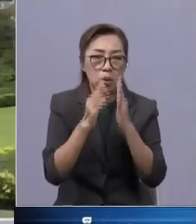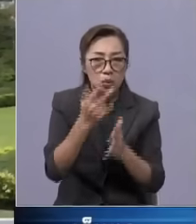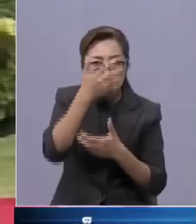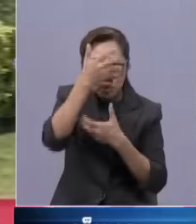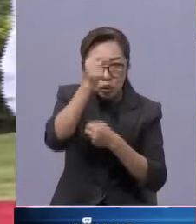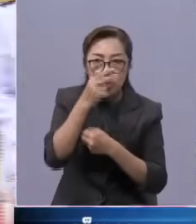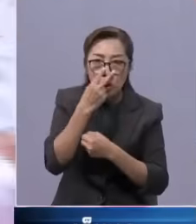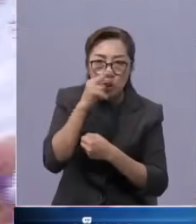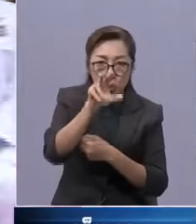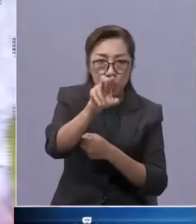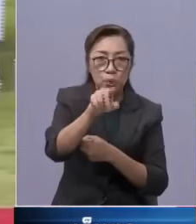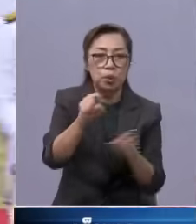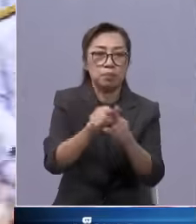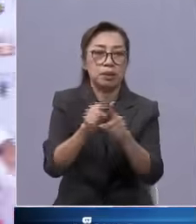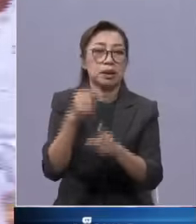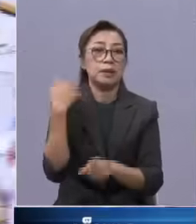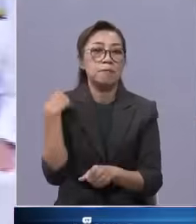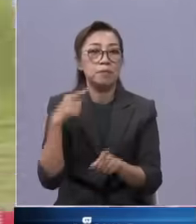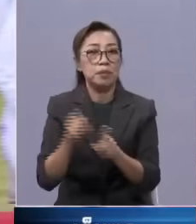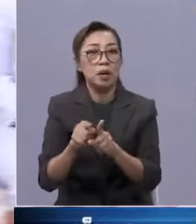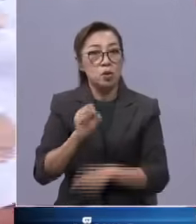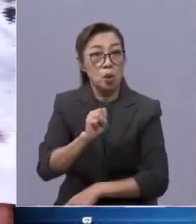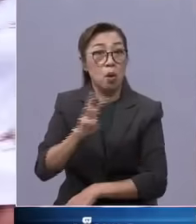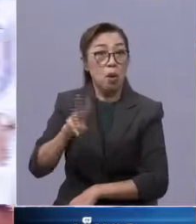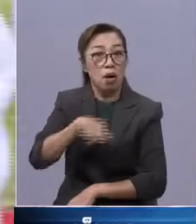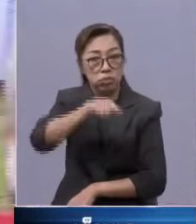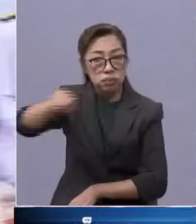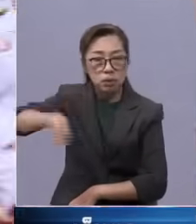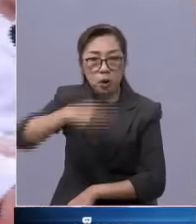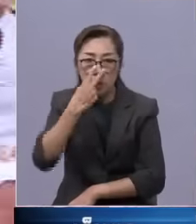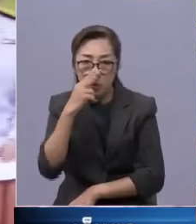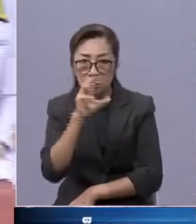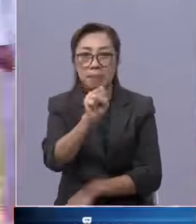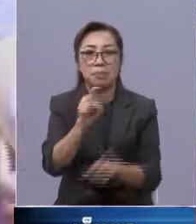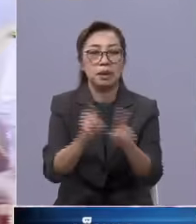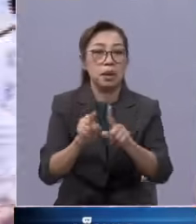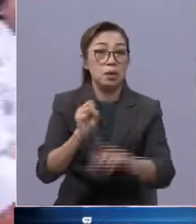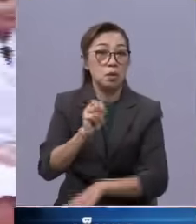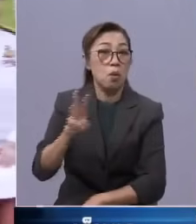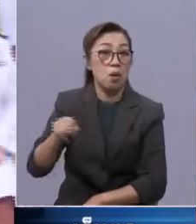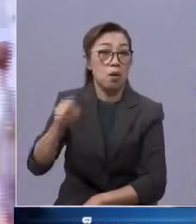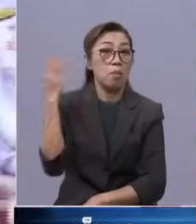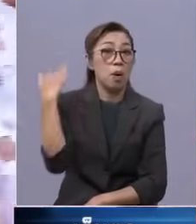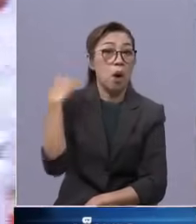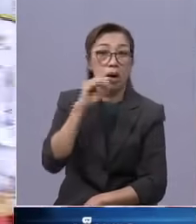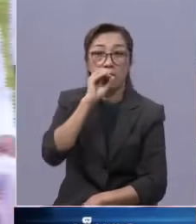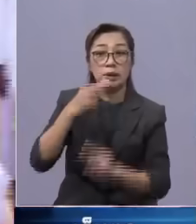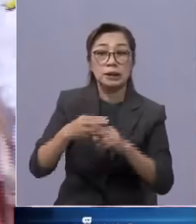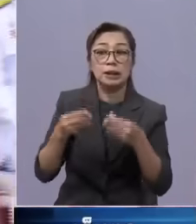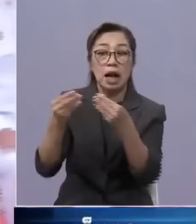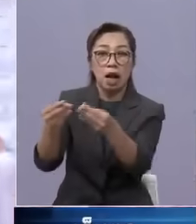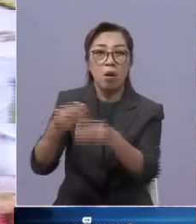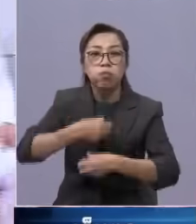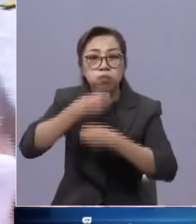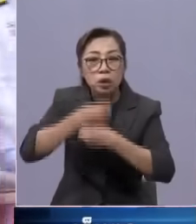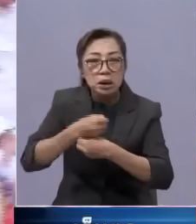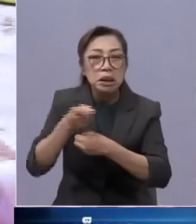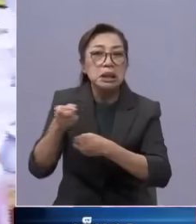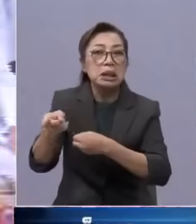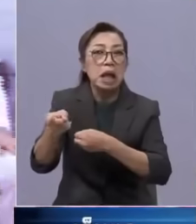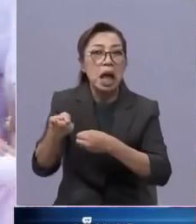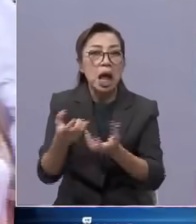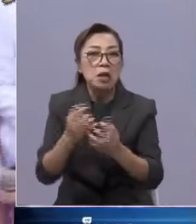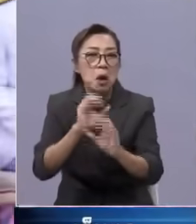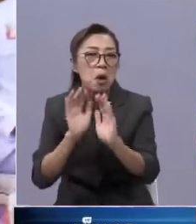ตาจากฟากฝั่งทางการเมืองรวมไปถึงฝั่งของสวด้วยเหมือนกันนะครับสวเองเนี่ยเราเคยตั้งฉายากันไว้ว่าเป็นผู้เฒ่าเฝ้ามรดกคสช